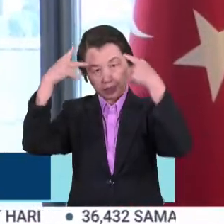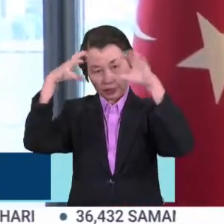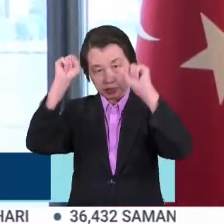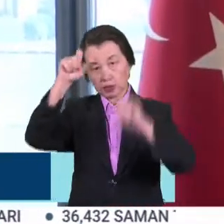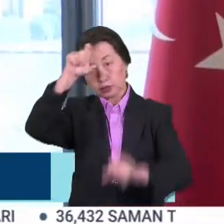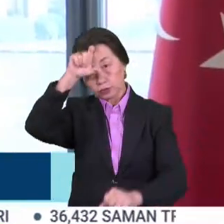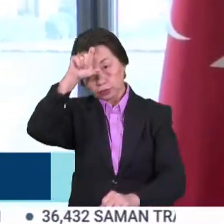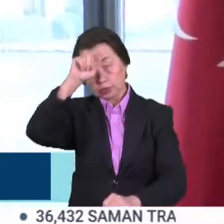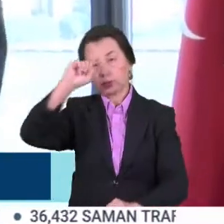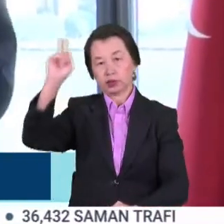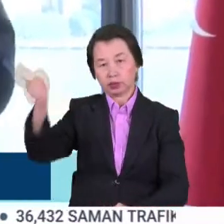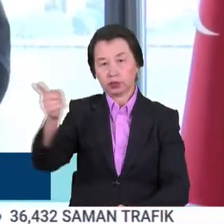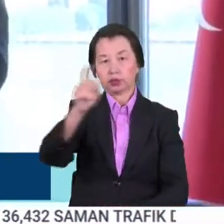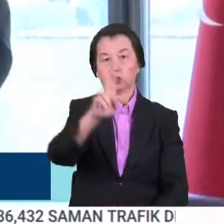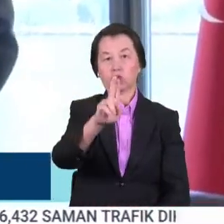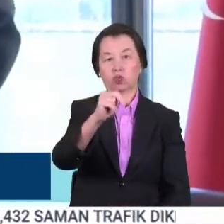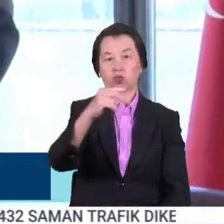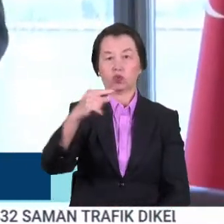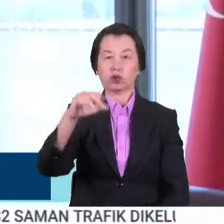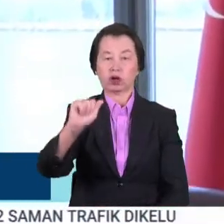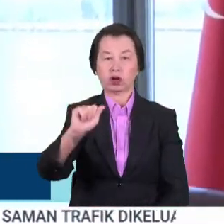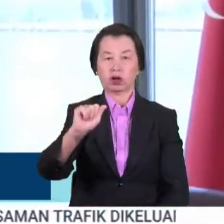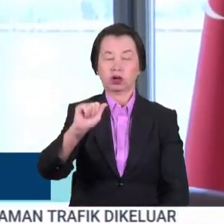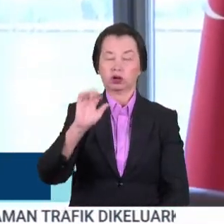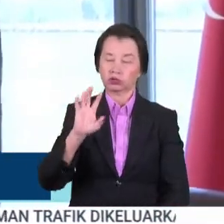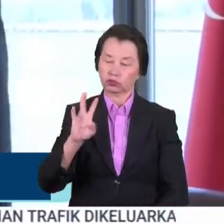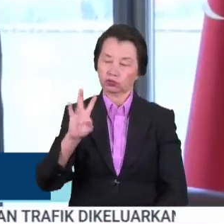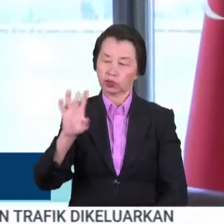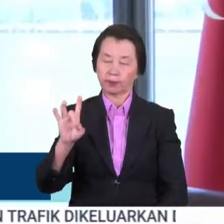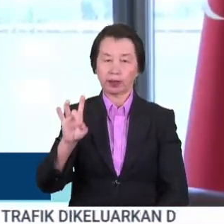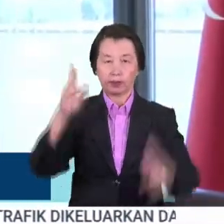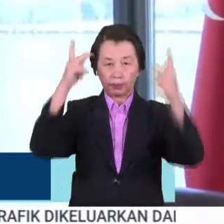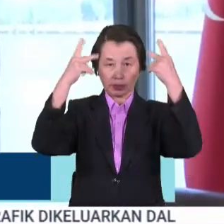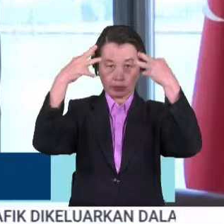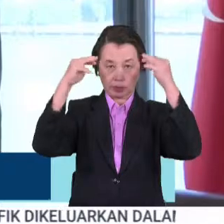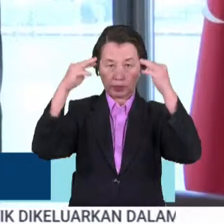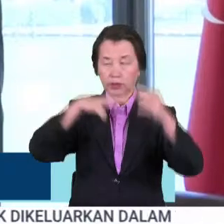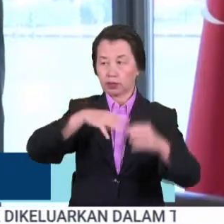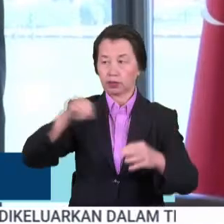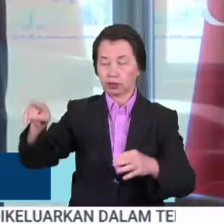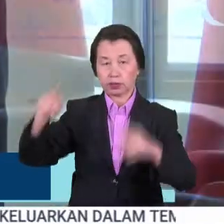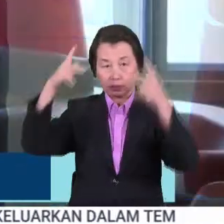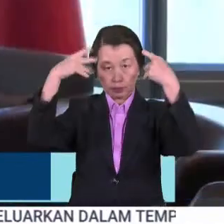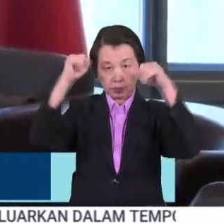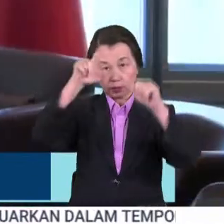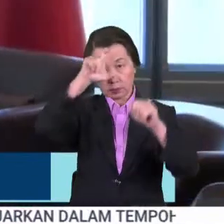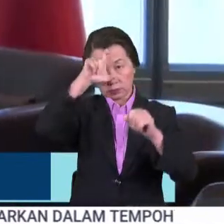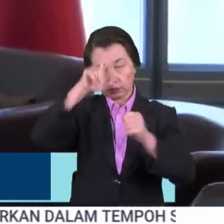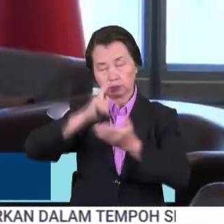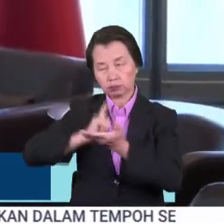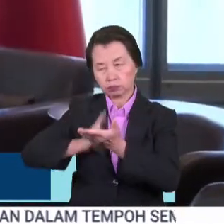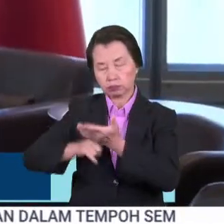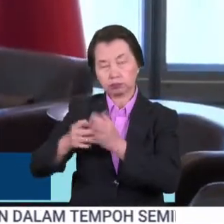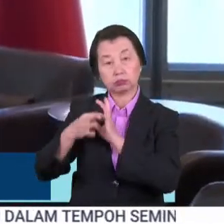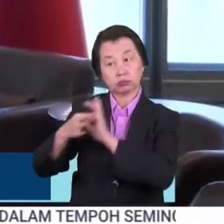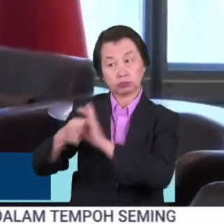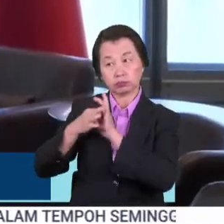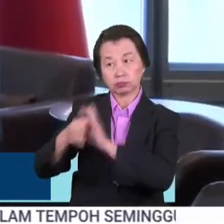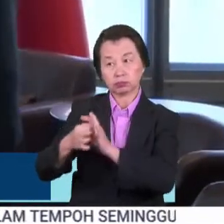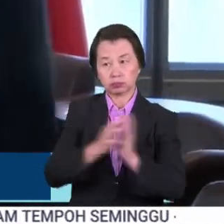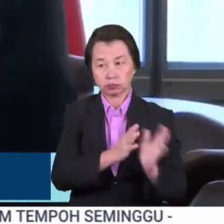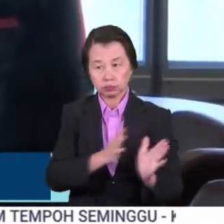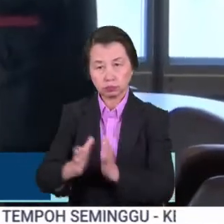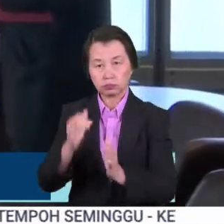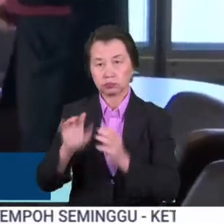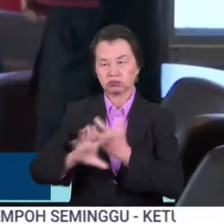Erdogan di luar Unggah ke-78. Perdana Menteri dan Presiden Erdogan setuju bertingkat usaha kerjasama dan strategi